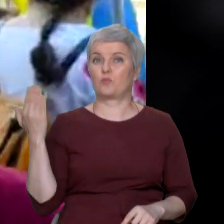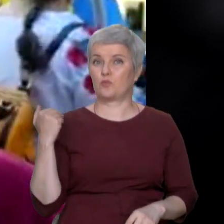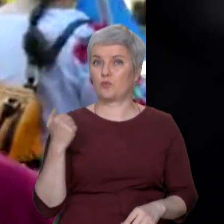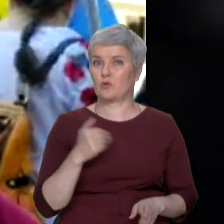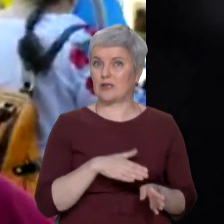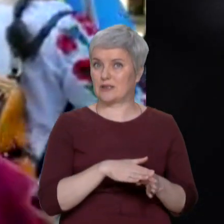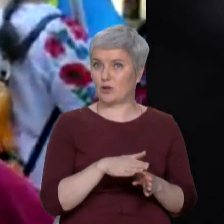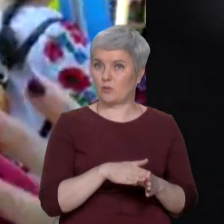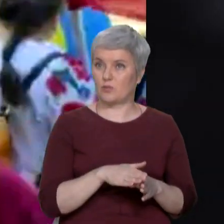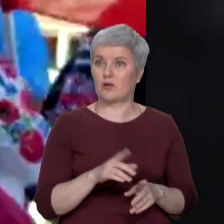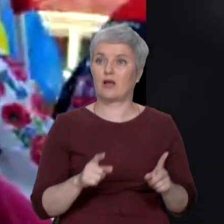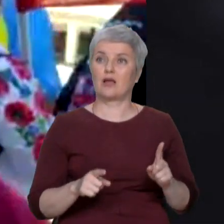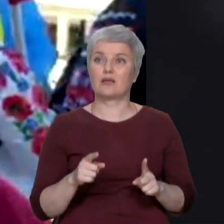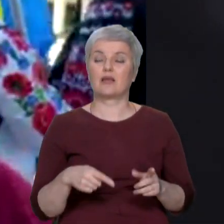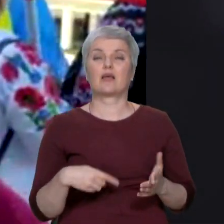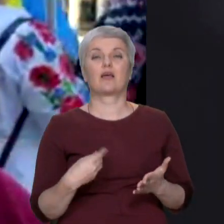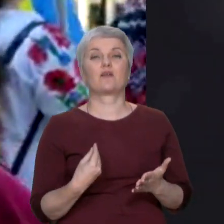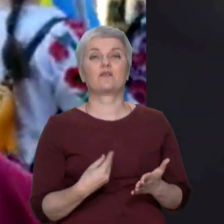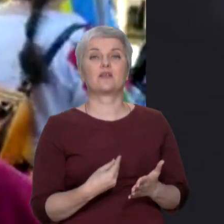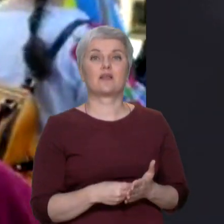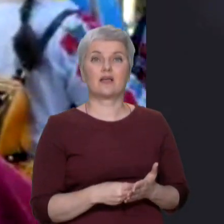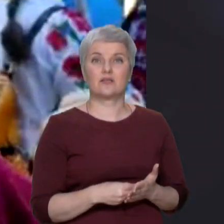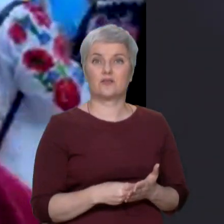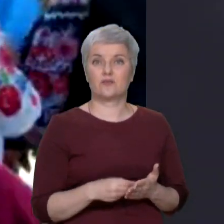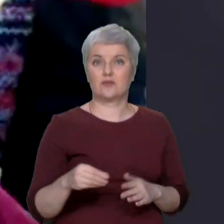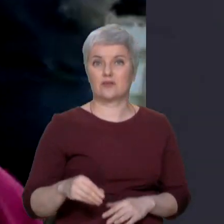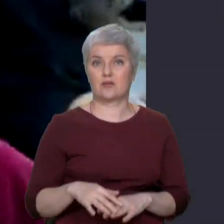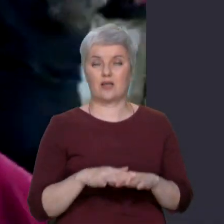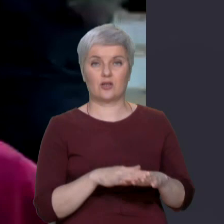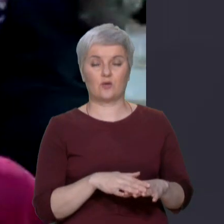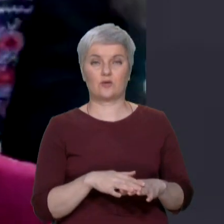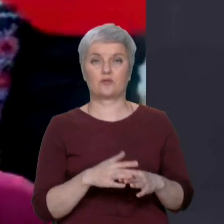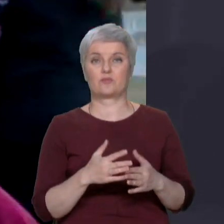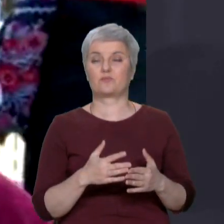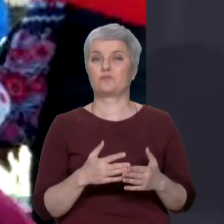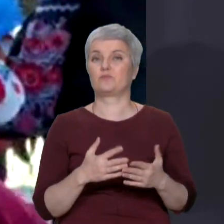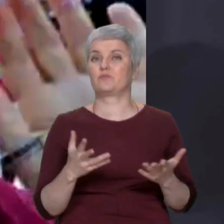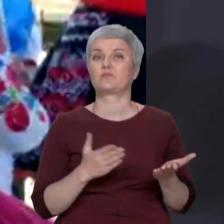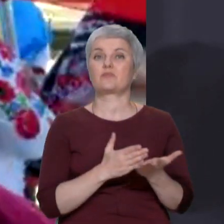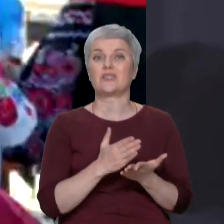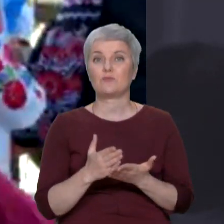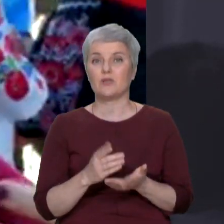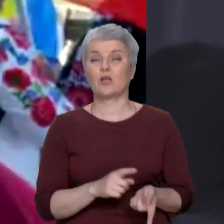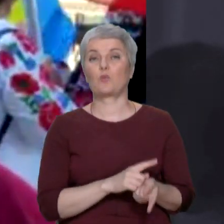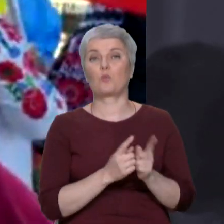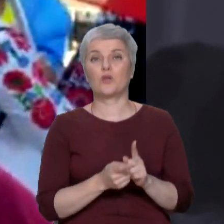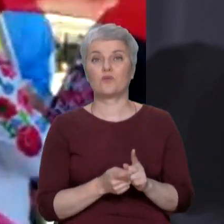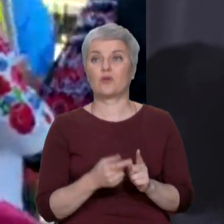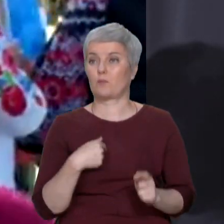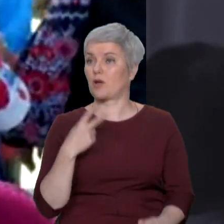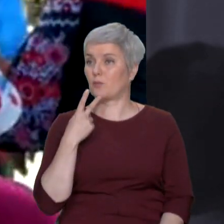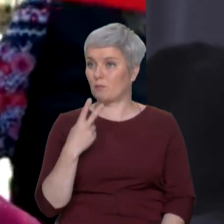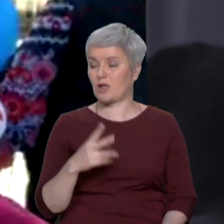до яких певних фінансових надходжень ці всі аспекти приводять, ми